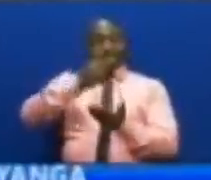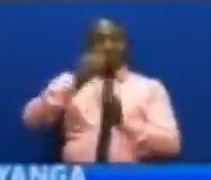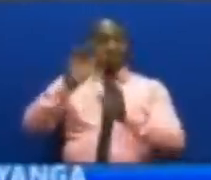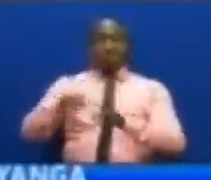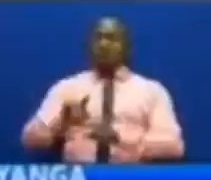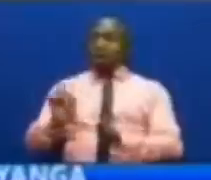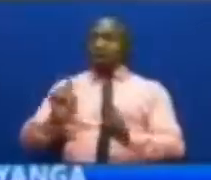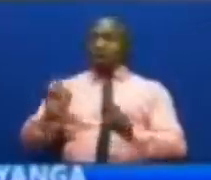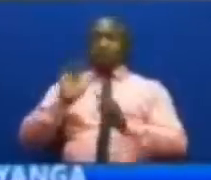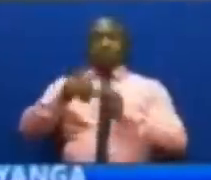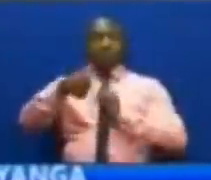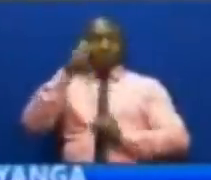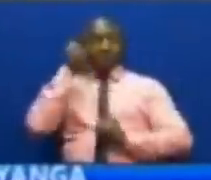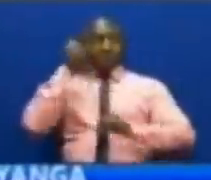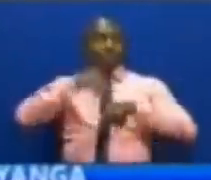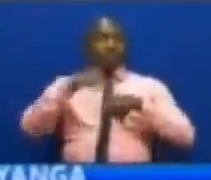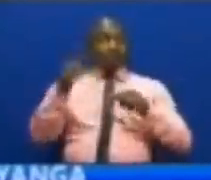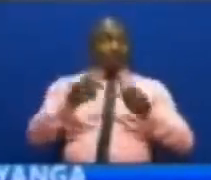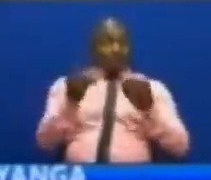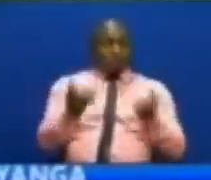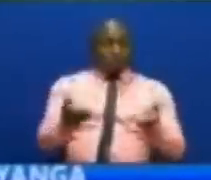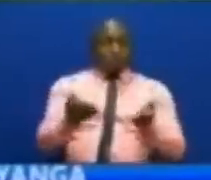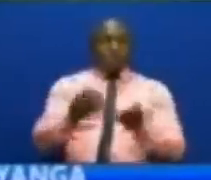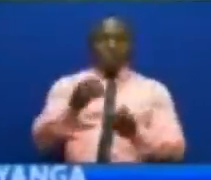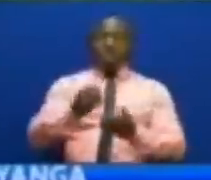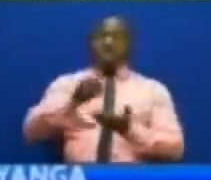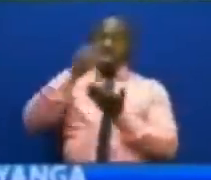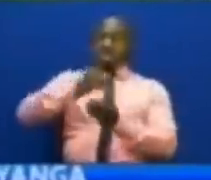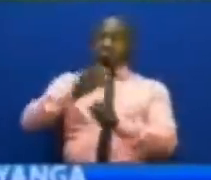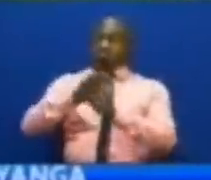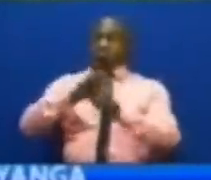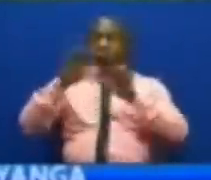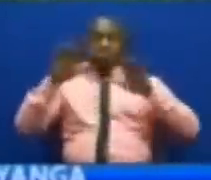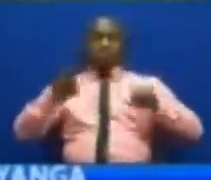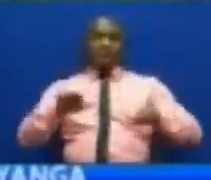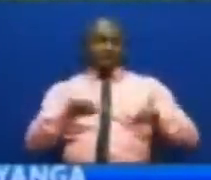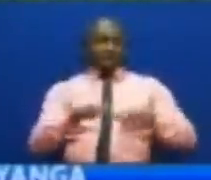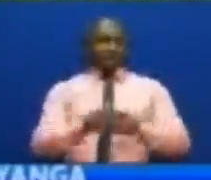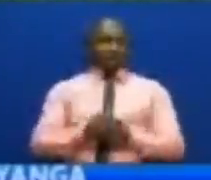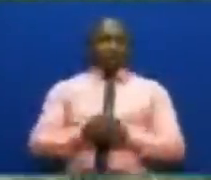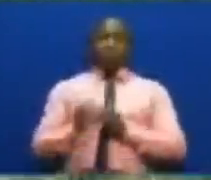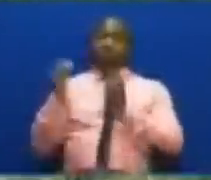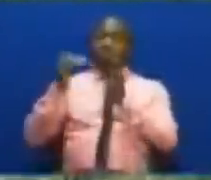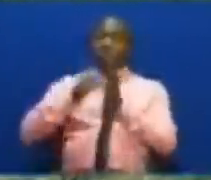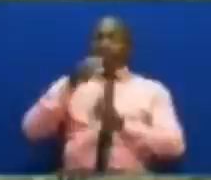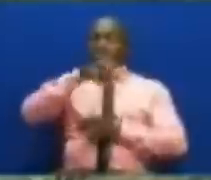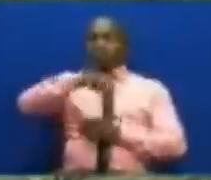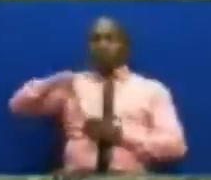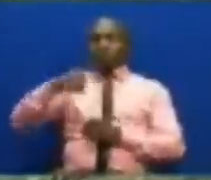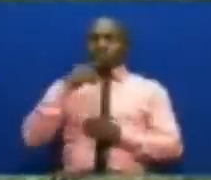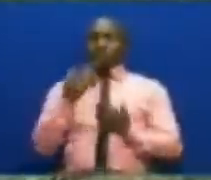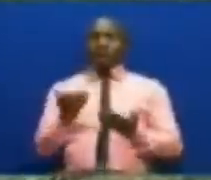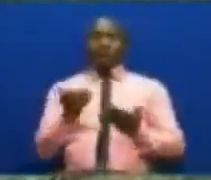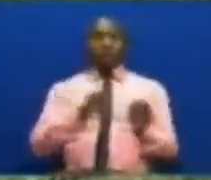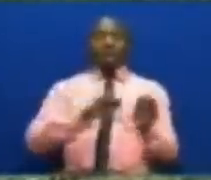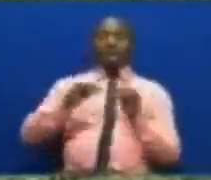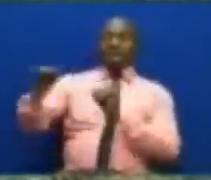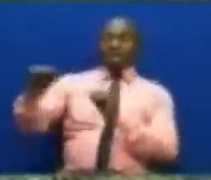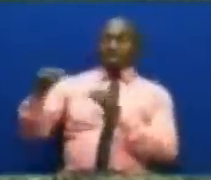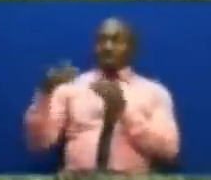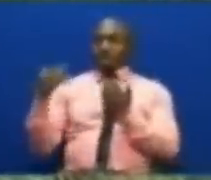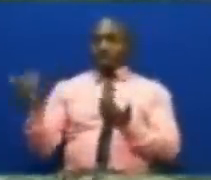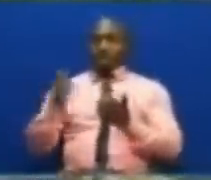uliopita huu msimu tulikuwa na changamoto ya kubaki hizi kilo. Ukifika kule soko wanasema umeahidisha. Kwa hiyo pale mkulima anaanza kutumia gharama ya hela